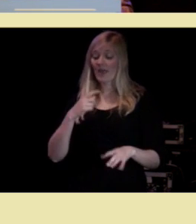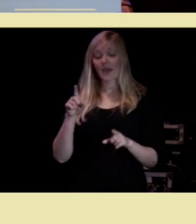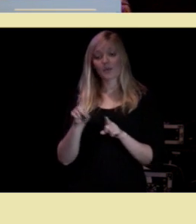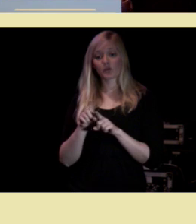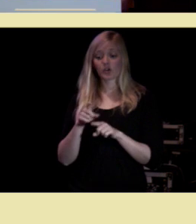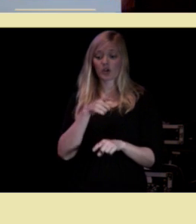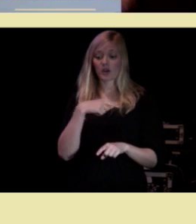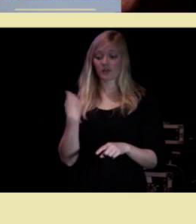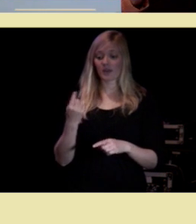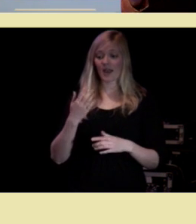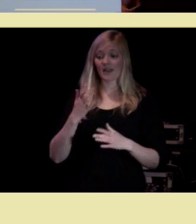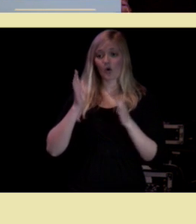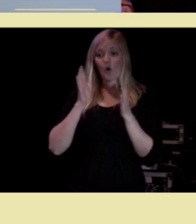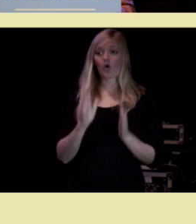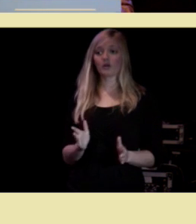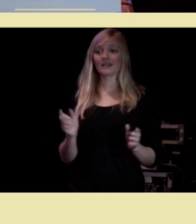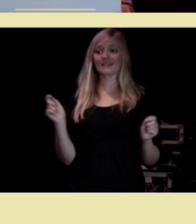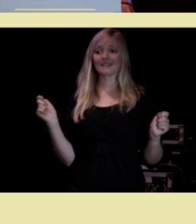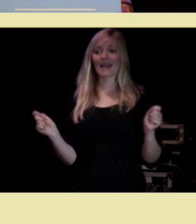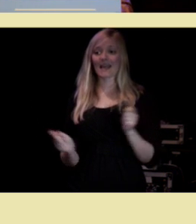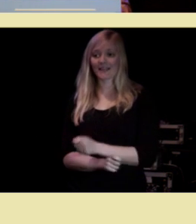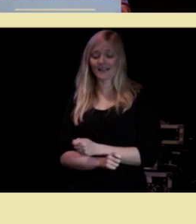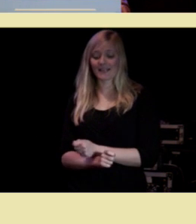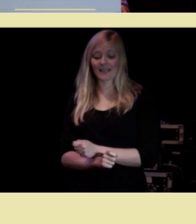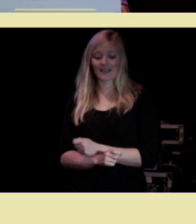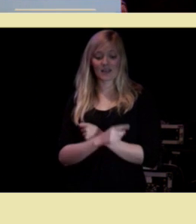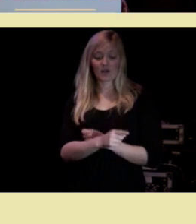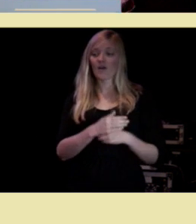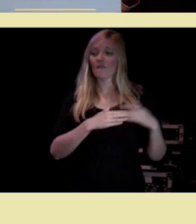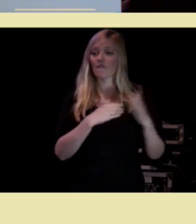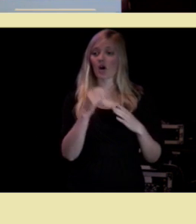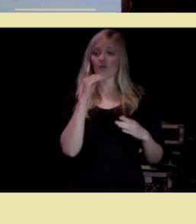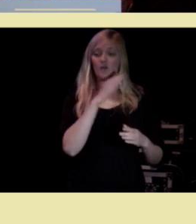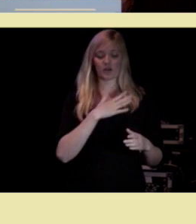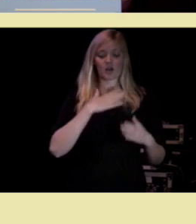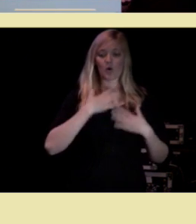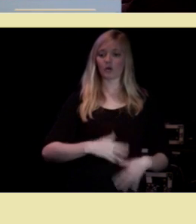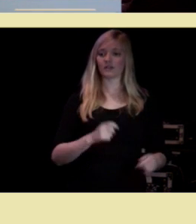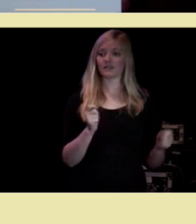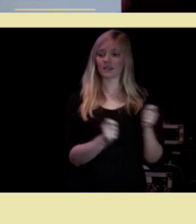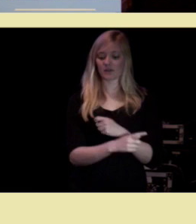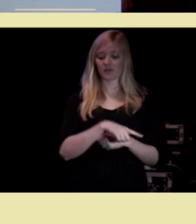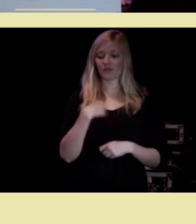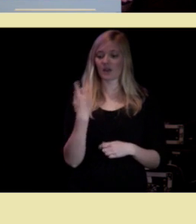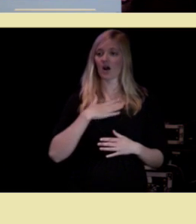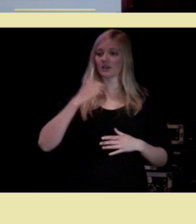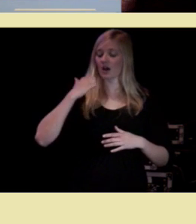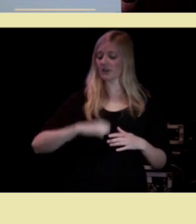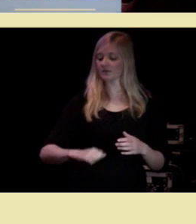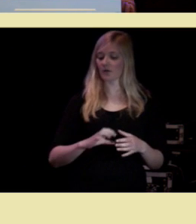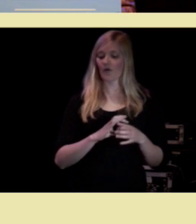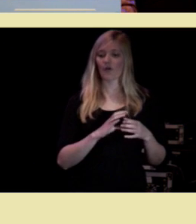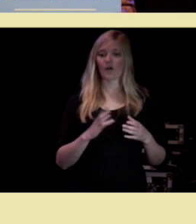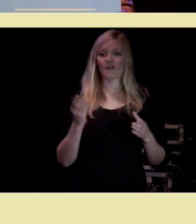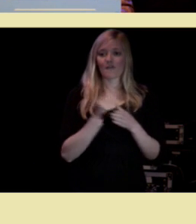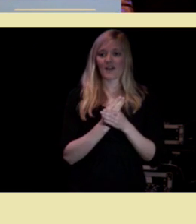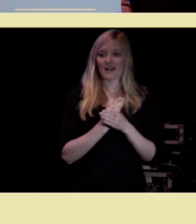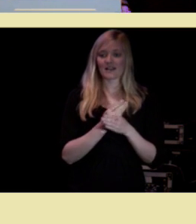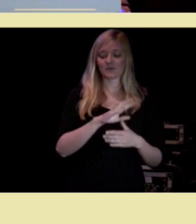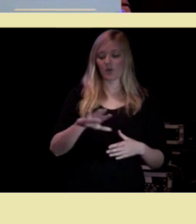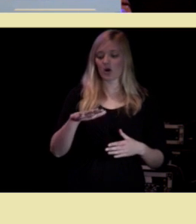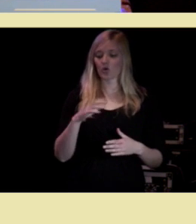grad om en holdningsendring i blant fagfolk i forhold til at vi har et ansvar for våre felles barn og unge i